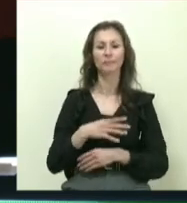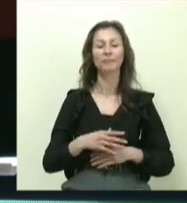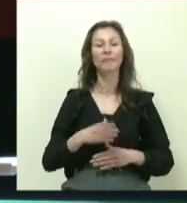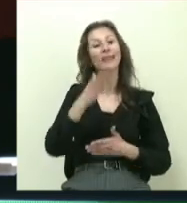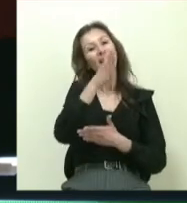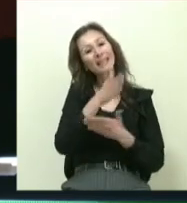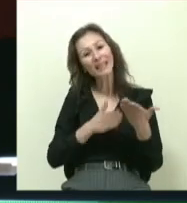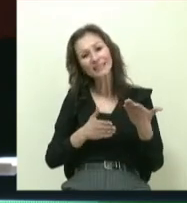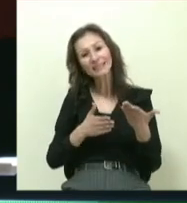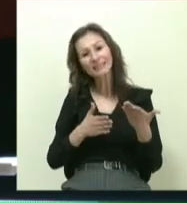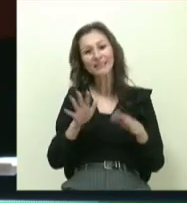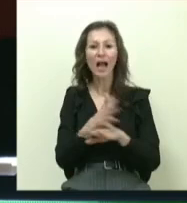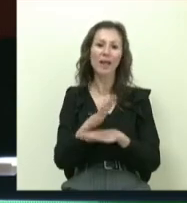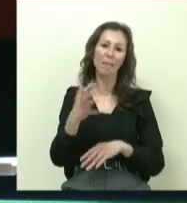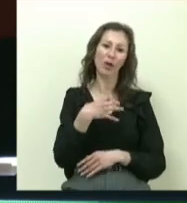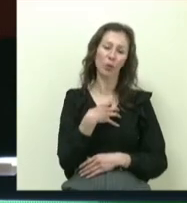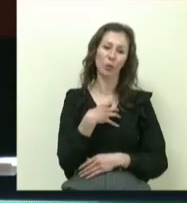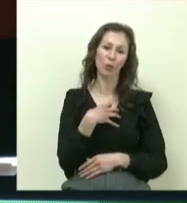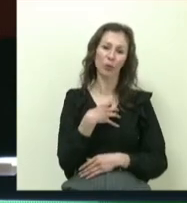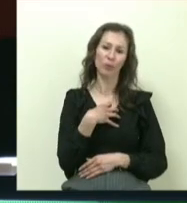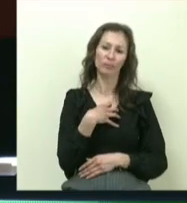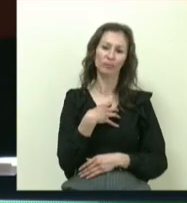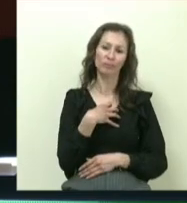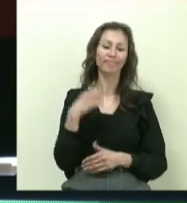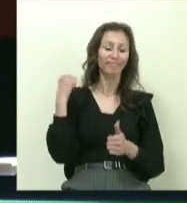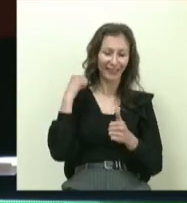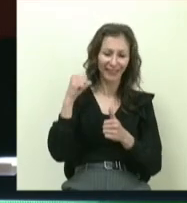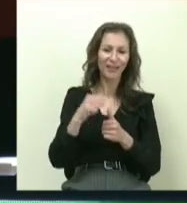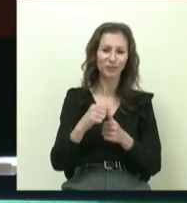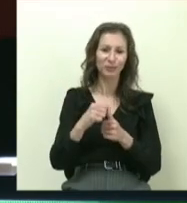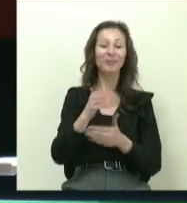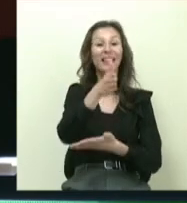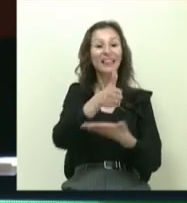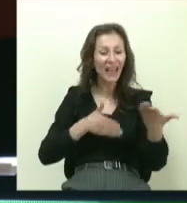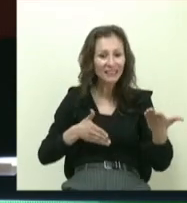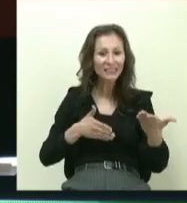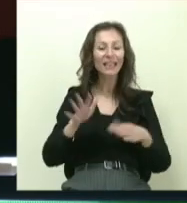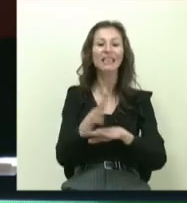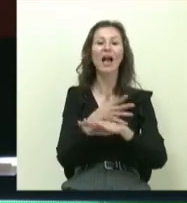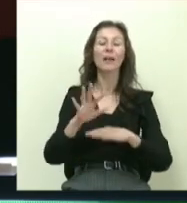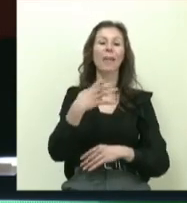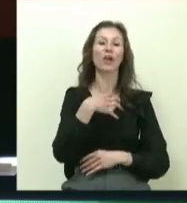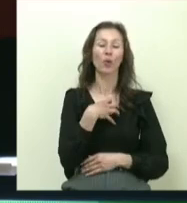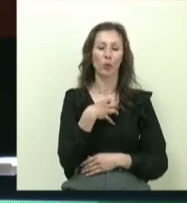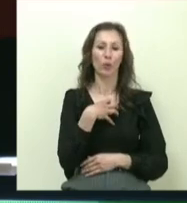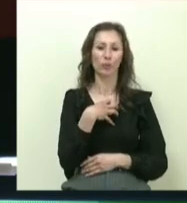yarısı Gayrimenkul tekrar ediyorum yarısı Gayrimenkul